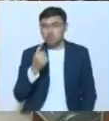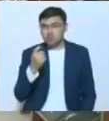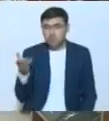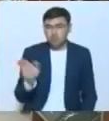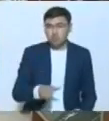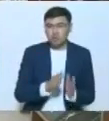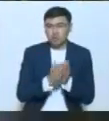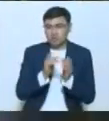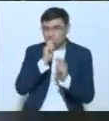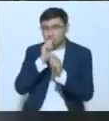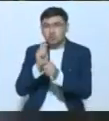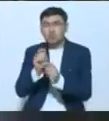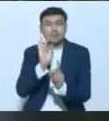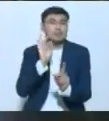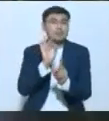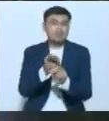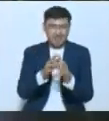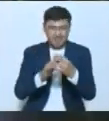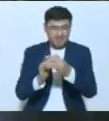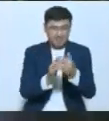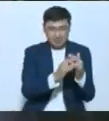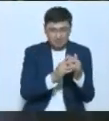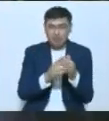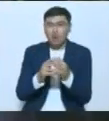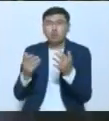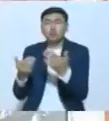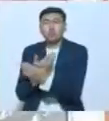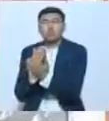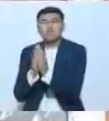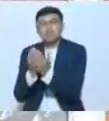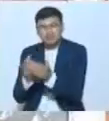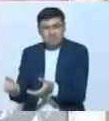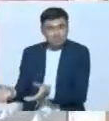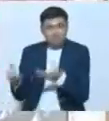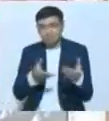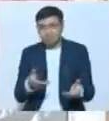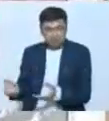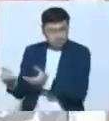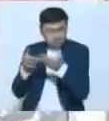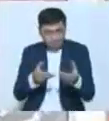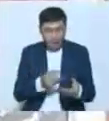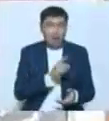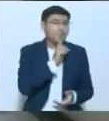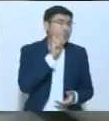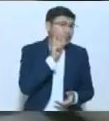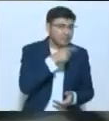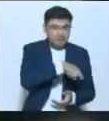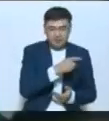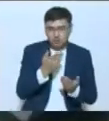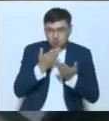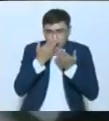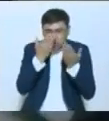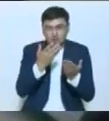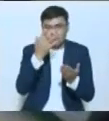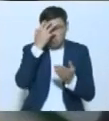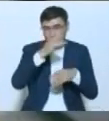тартты. Мақсат ауыл кітапханаларына жаңа туындыларды жеткізіп, жастардың кітап оқуға деген қызығушылығын арттыру, шалғайдағы